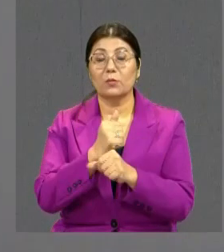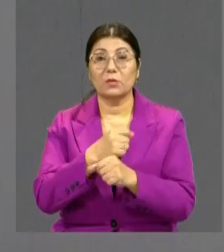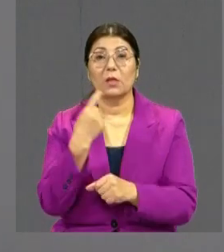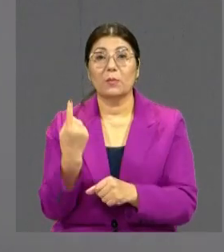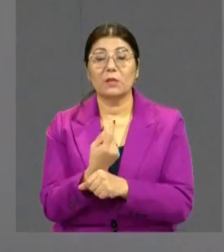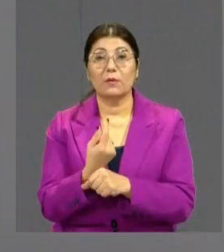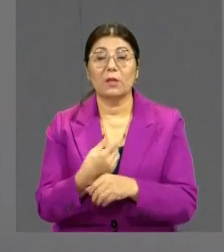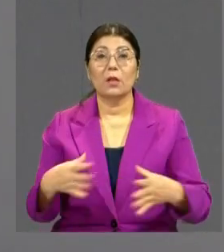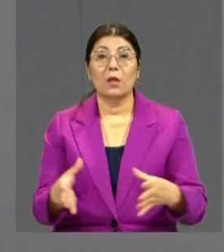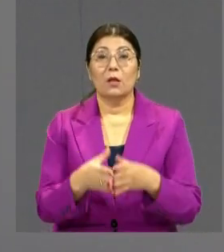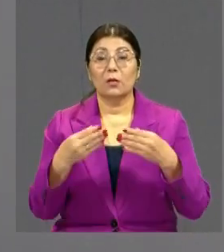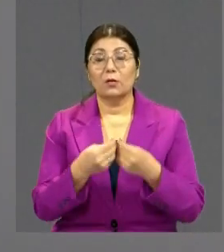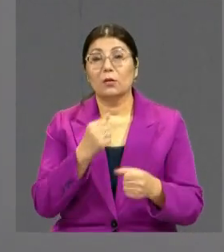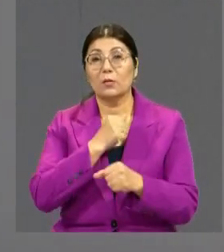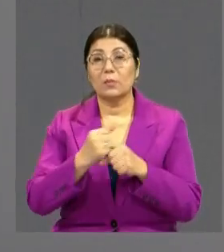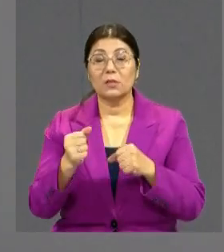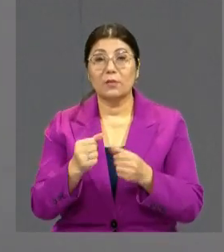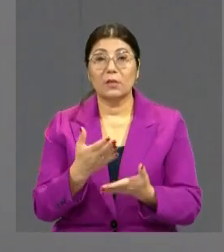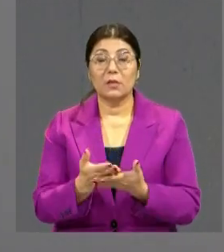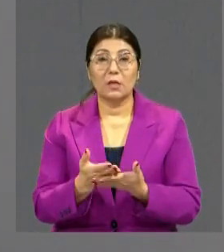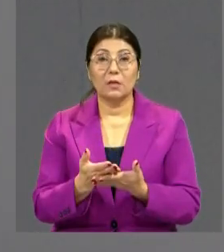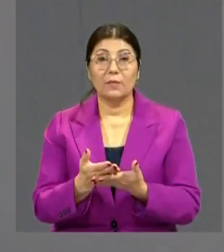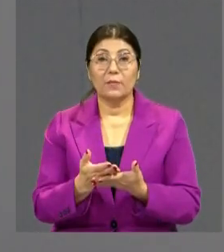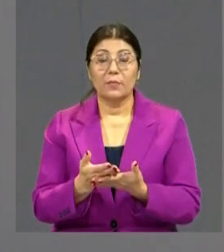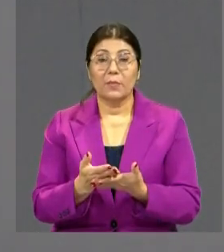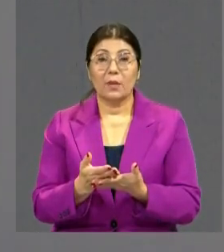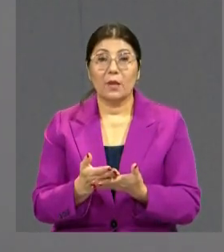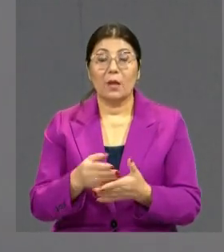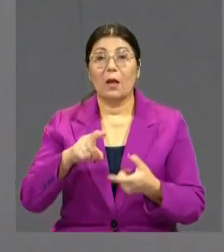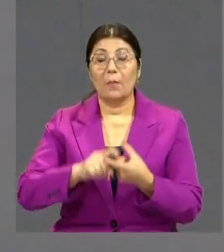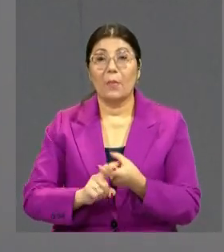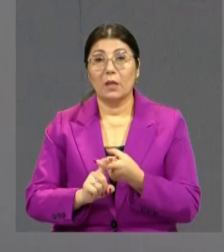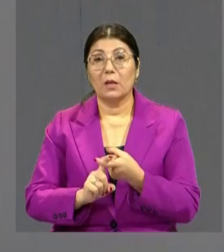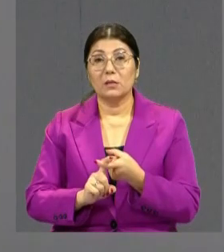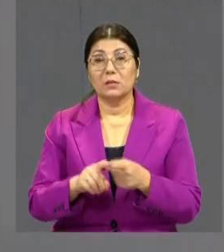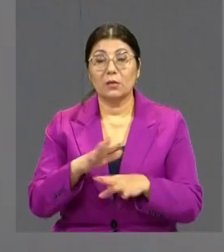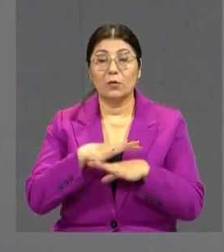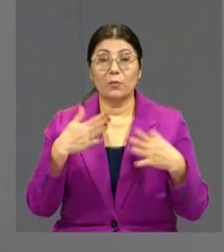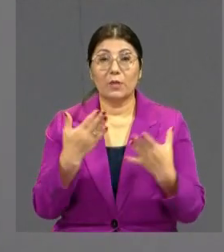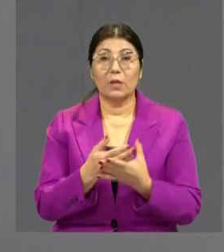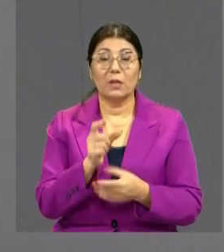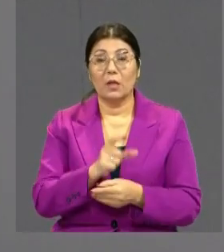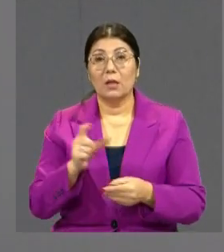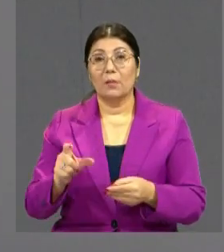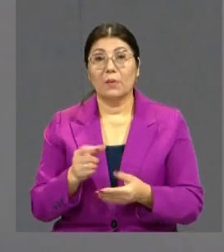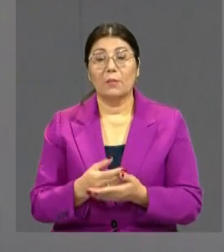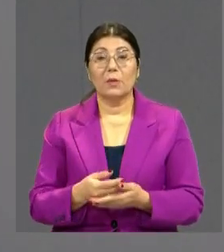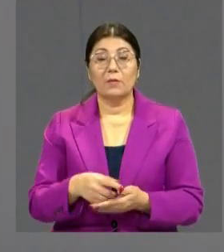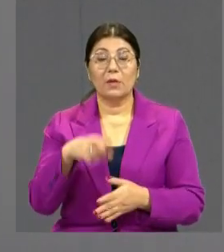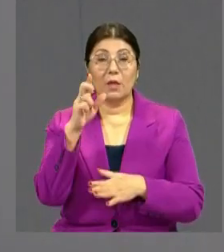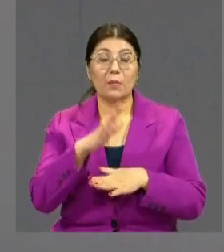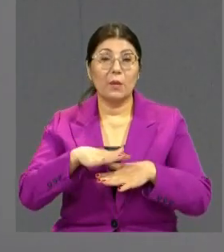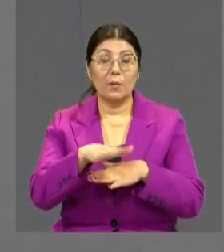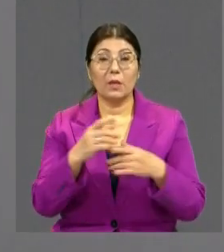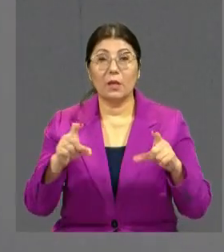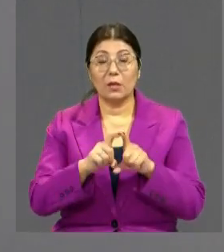осы тұрмыстық зорлық зомбылық профилактикасы бойынша бірқатар субъектілермен, мемлекеттік